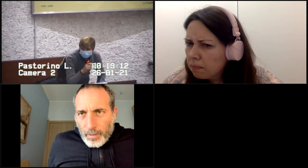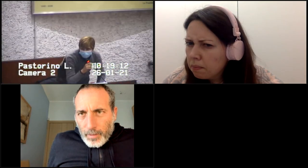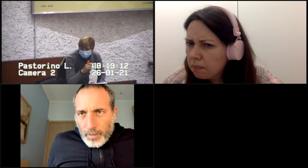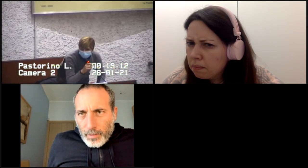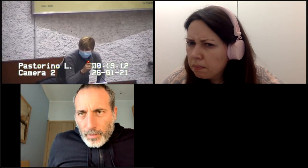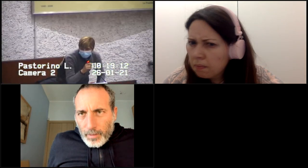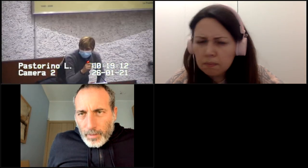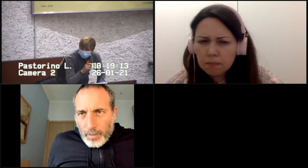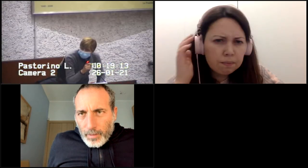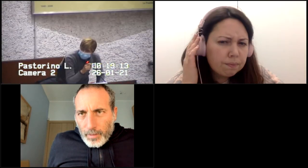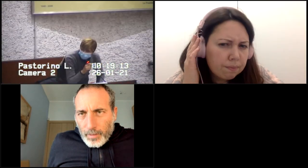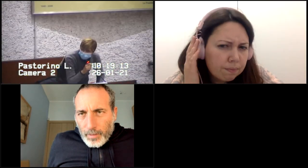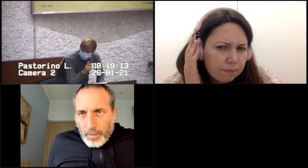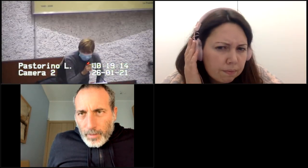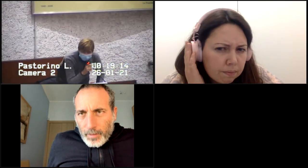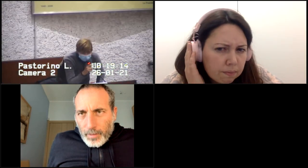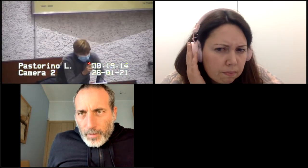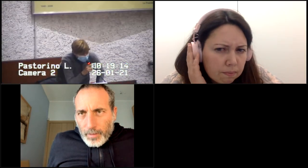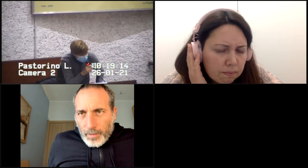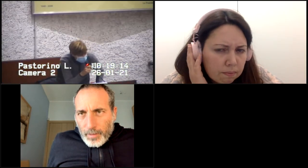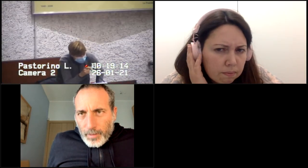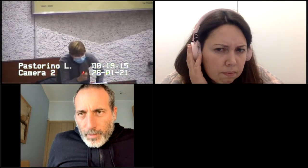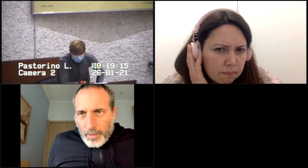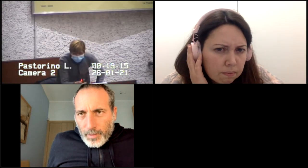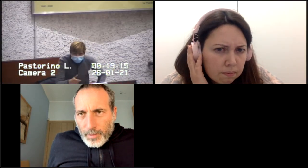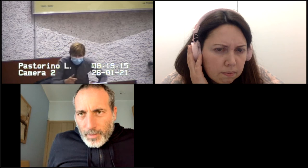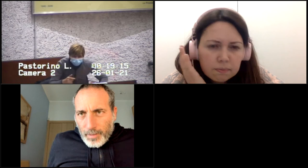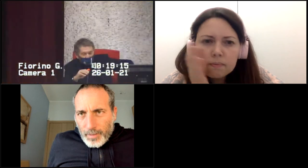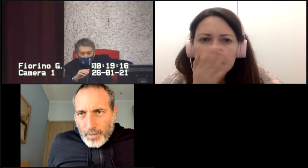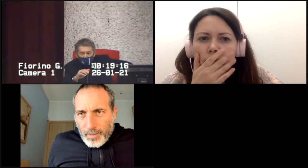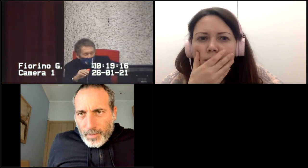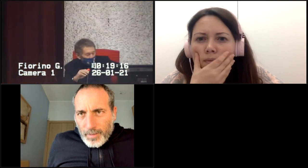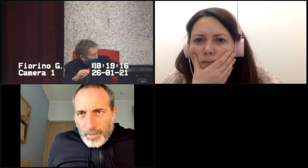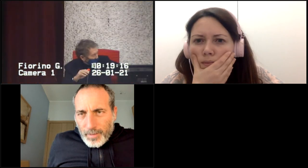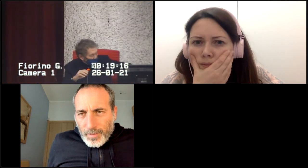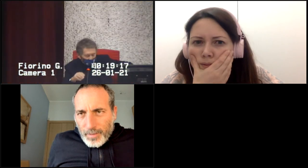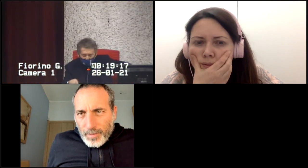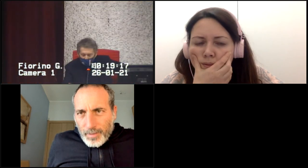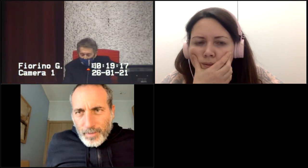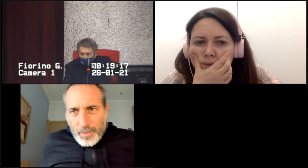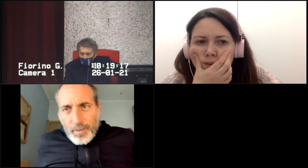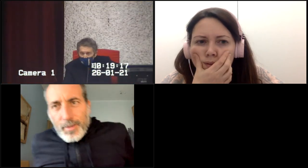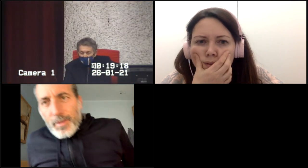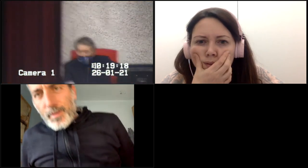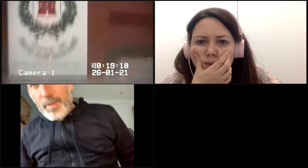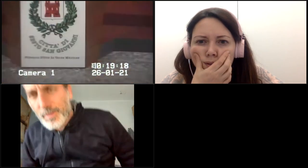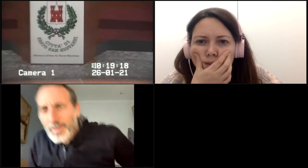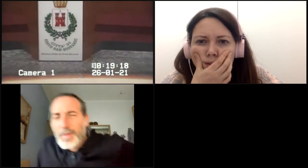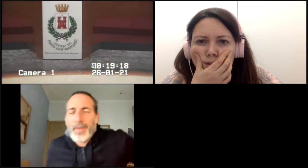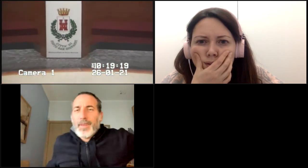Presidente, vogliamo la risposta del segretario, grazie. Si accomodi. Prego, segretario.